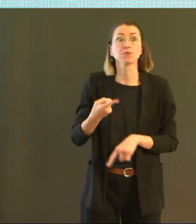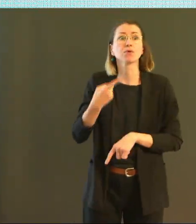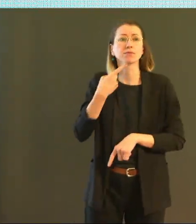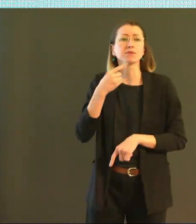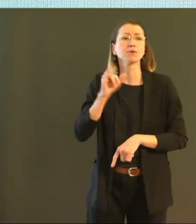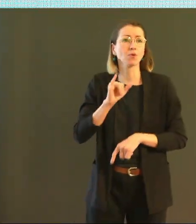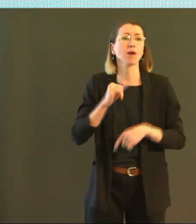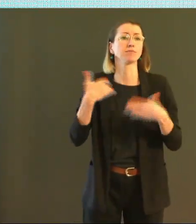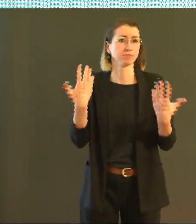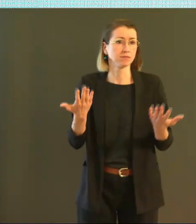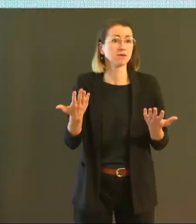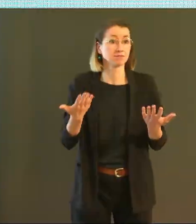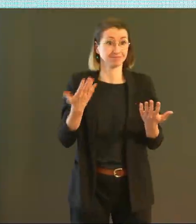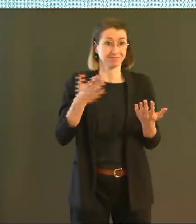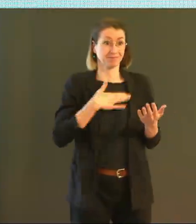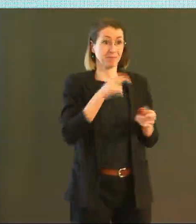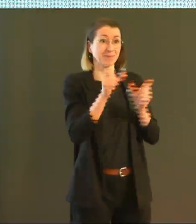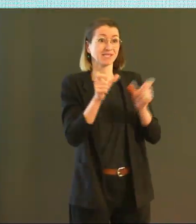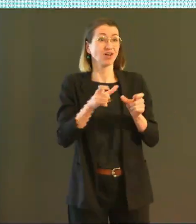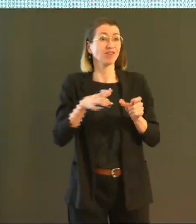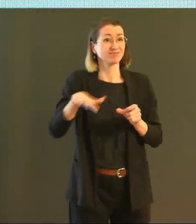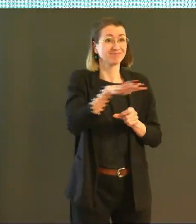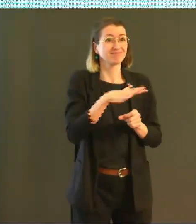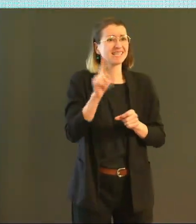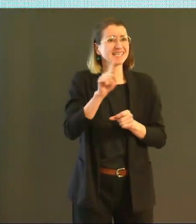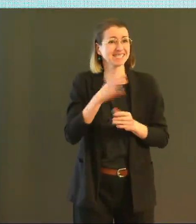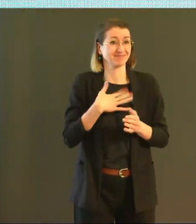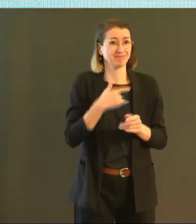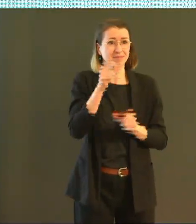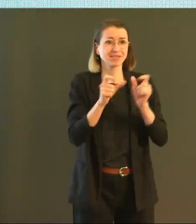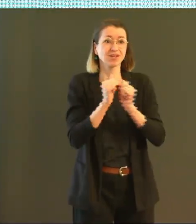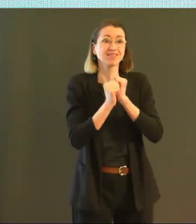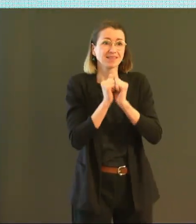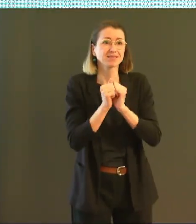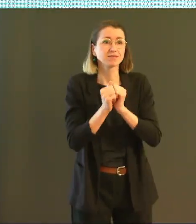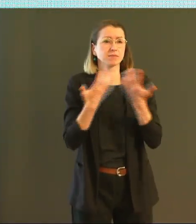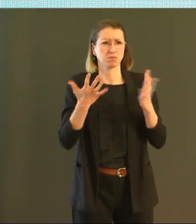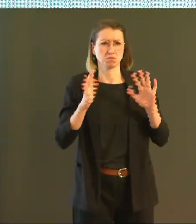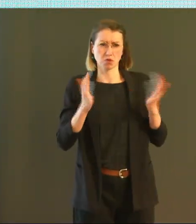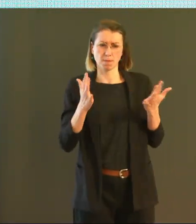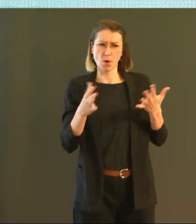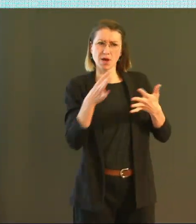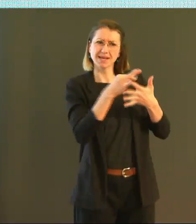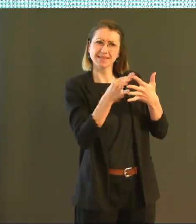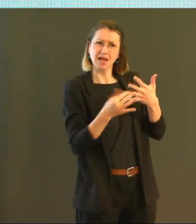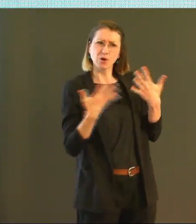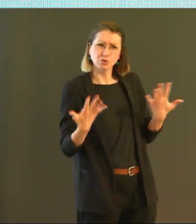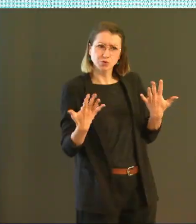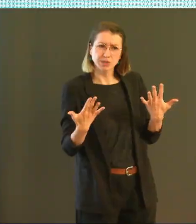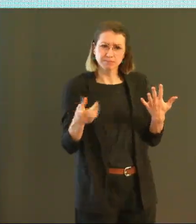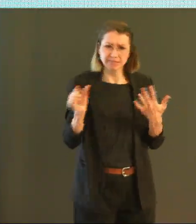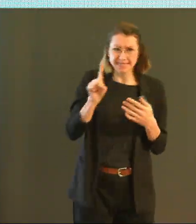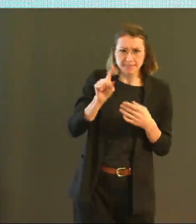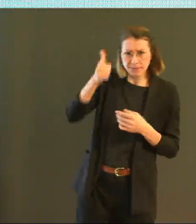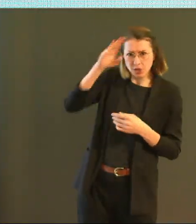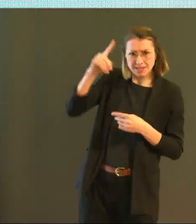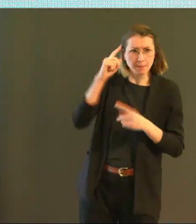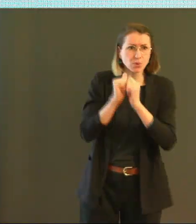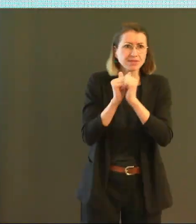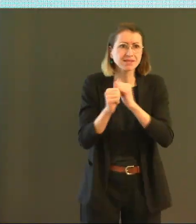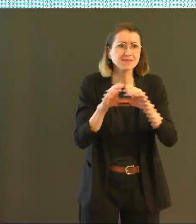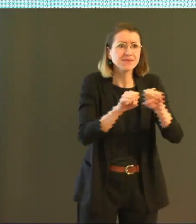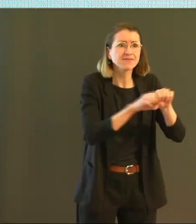personnes testées selon les critères actuels critères qui vont changer comme on le sait dans un futur proche ça ne signifie pas qu'il